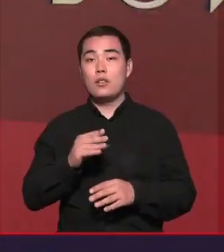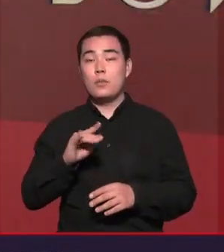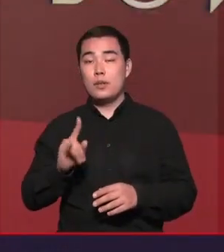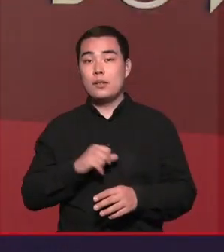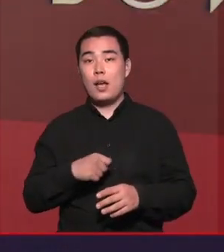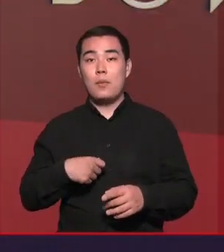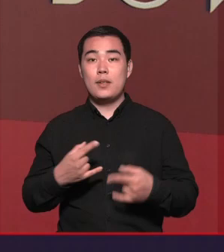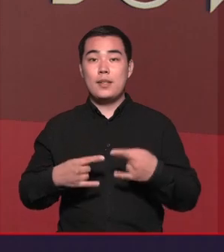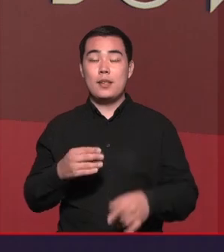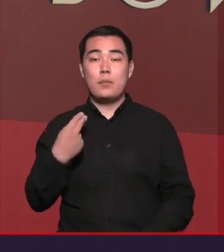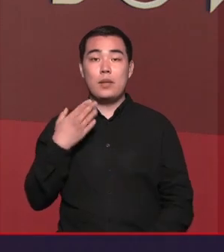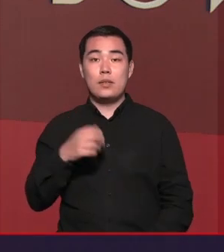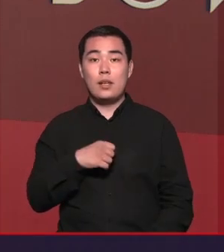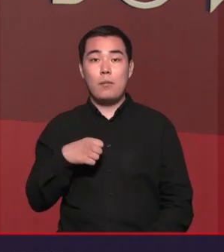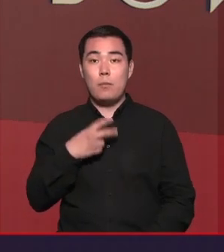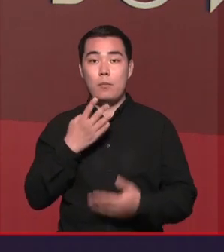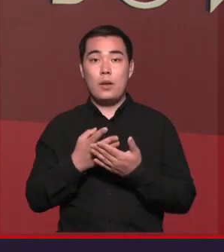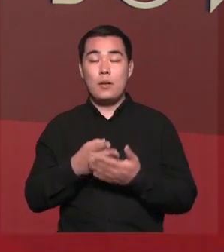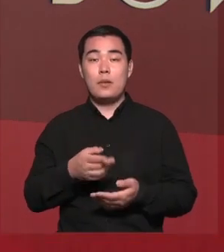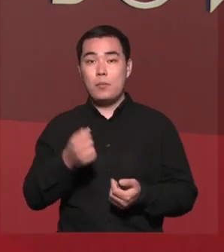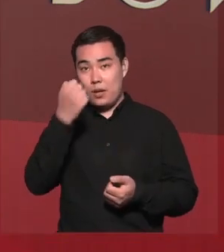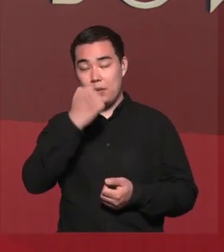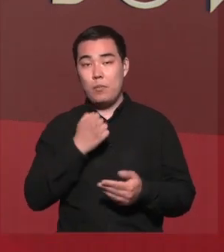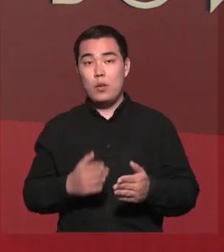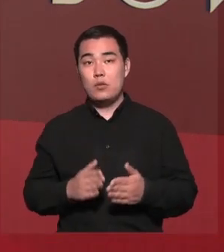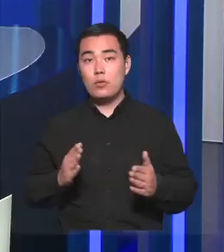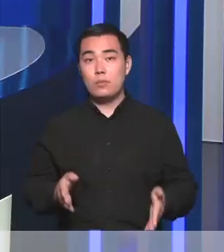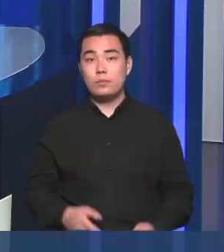арнасына, президент теле радио кешеніне мың алғыс айтамыз.